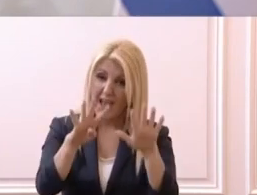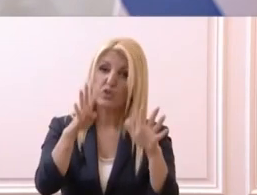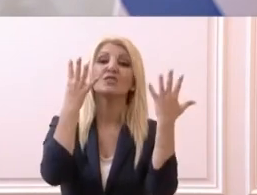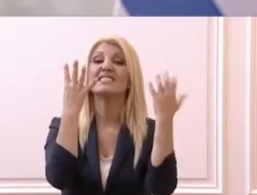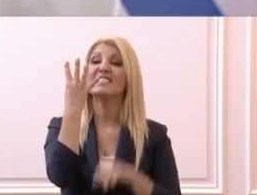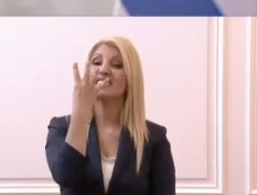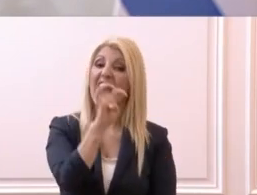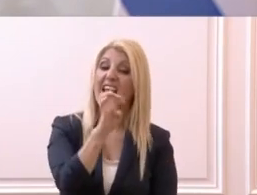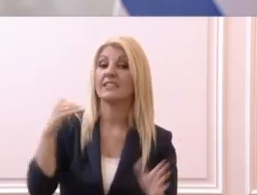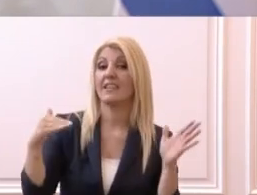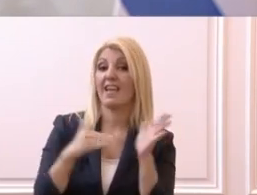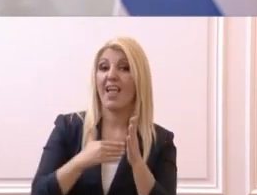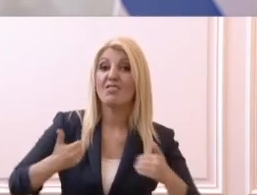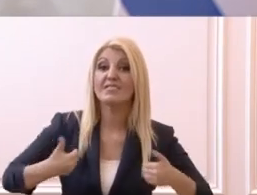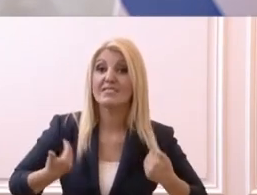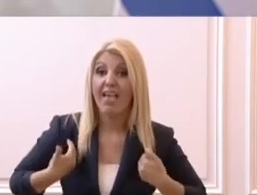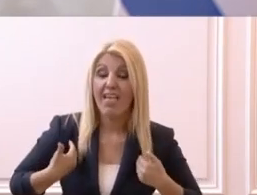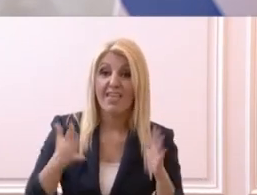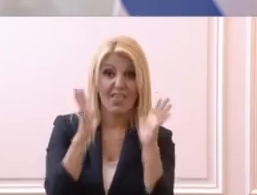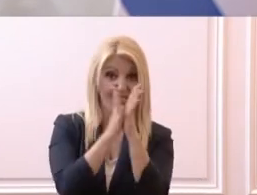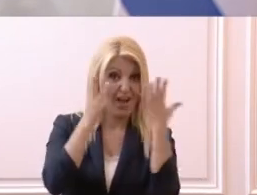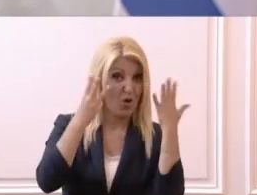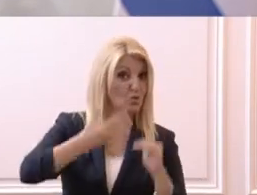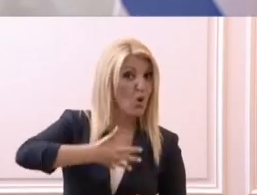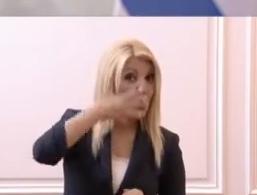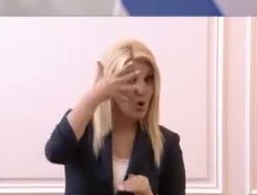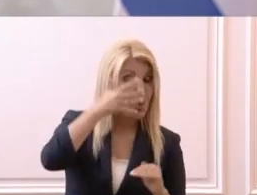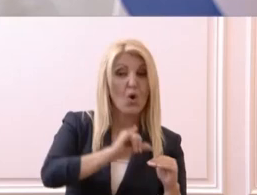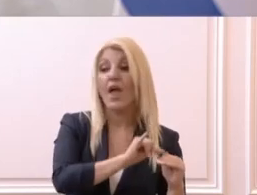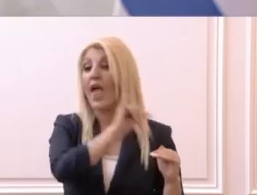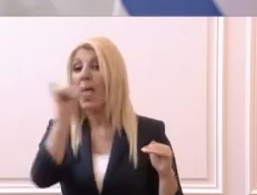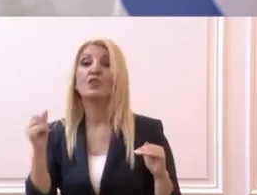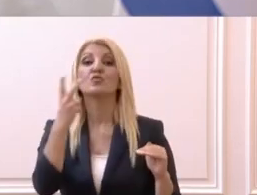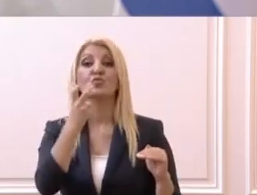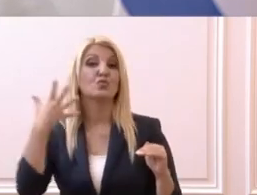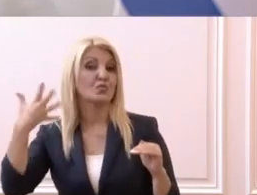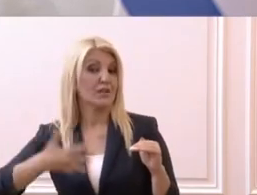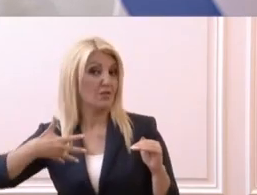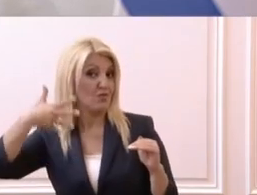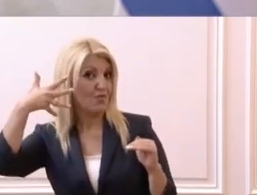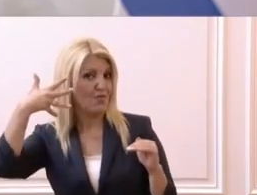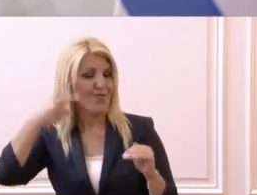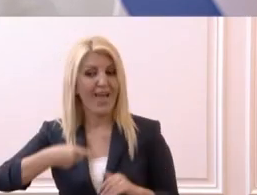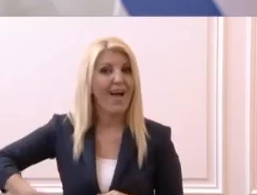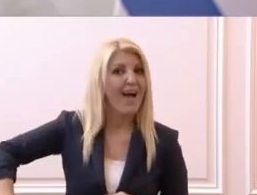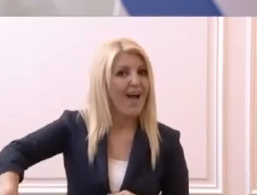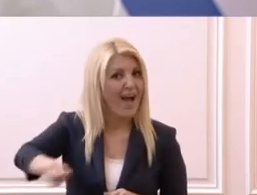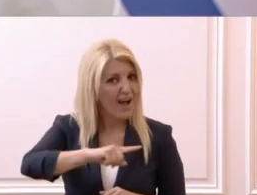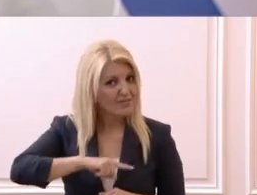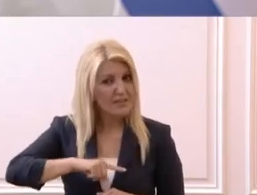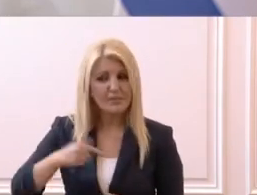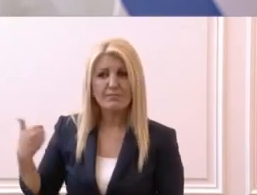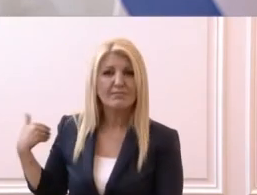940.000 νέους μας από 18 έως 25 ετών. Είναι τα παιδιά που επί